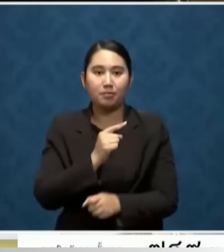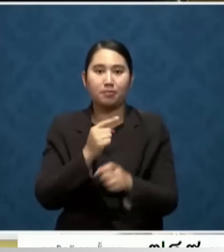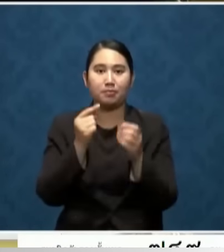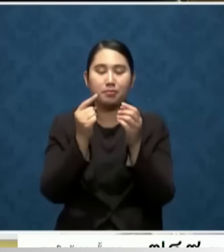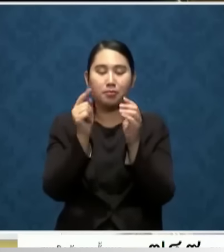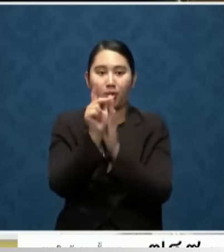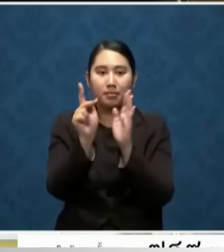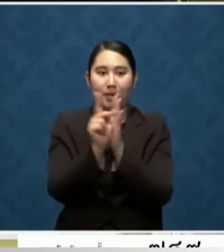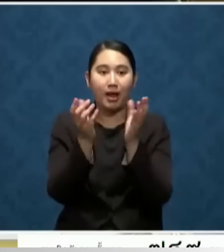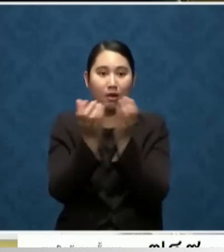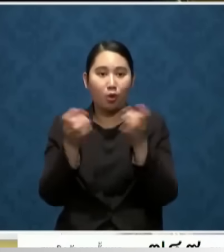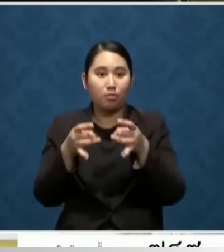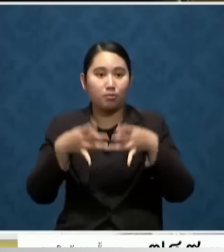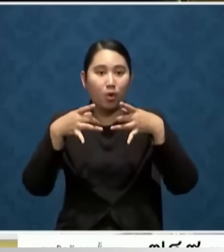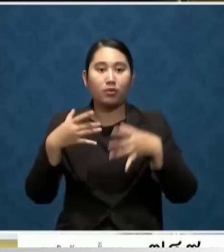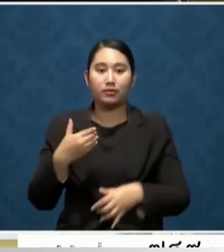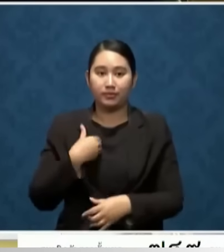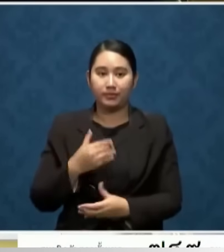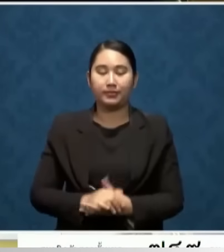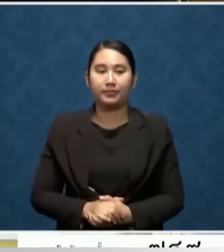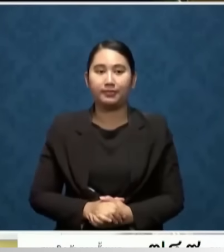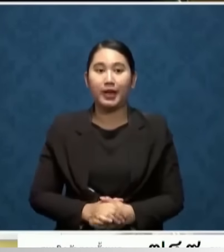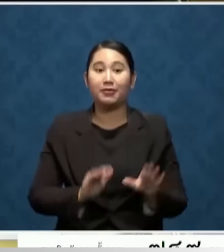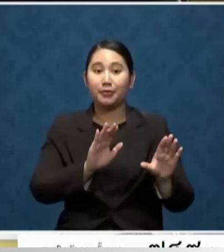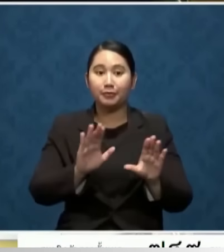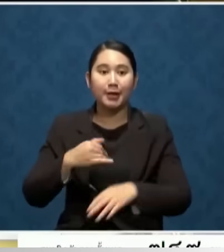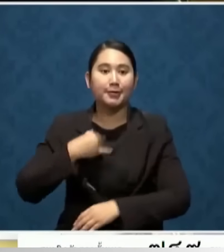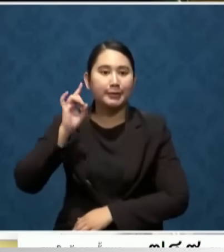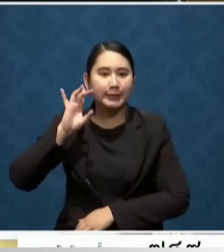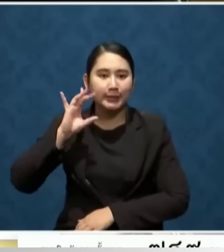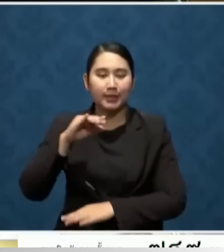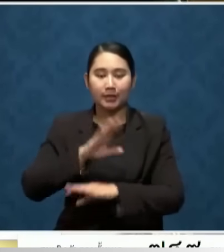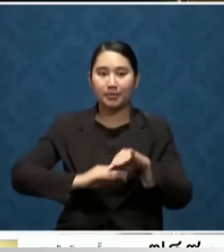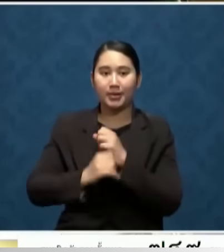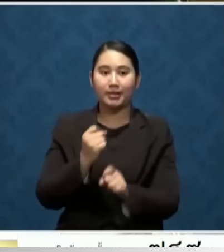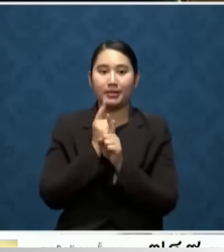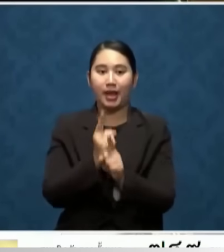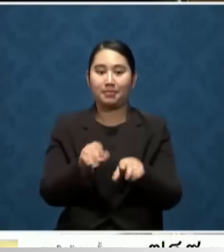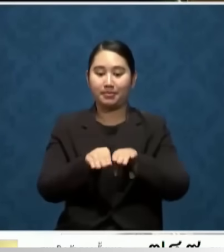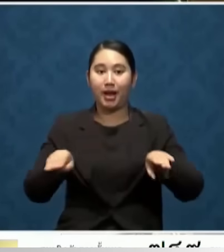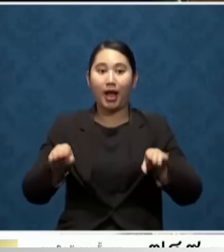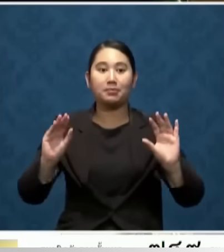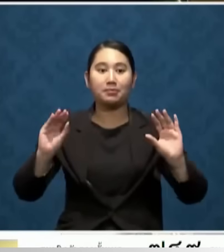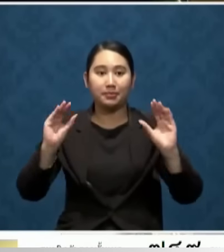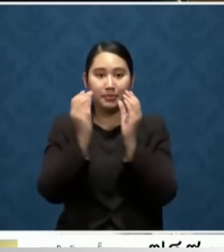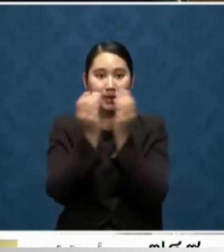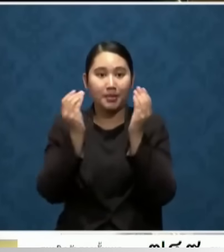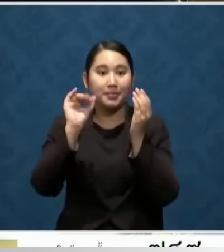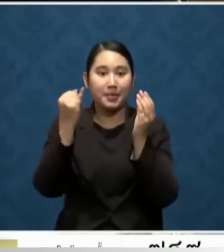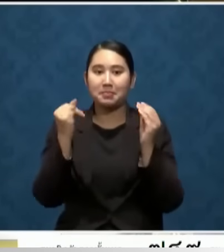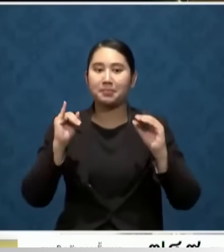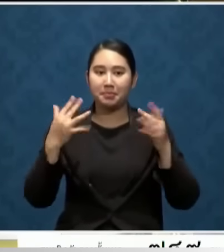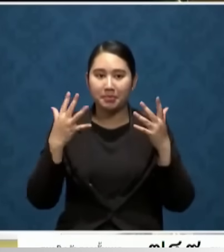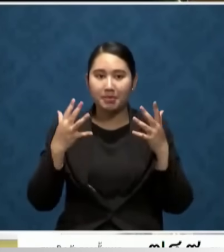ทบัญญัติแห่งรัฐธรรมนูญหรือกฎหมายฝ่าฝืนหรือไม่ปฏิบัติตามมาตรฐานจังทางจริยธรรมอย่างร้ายแร